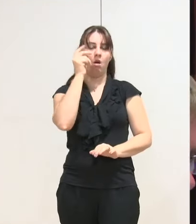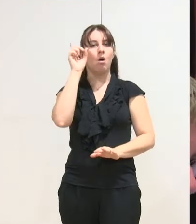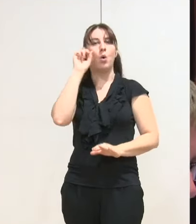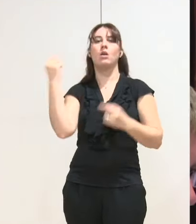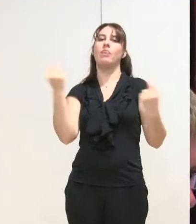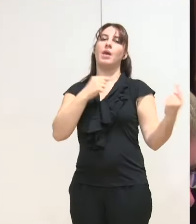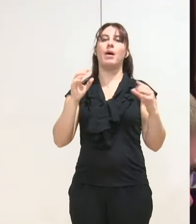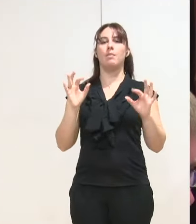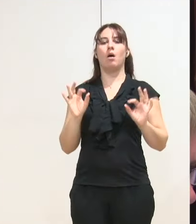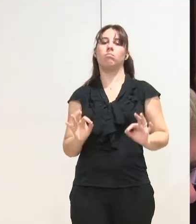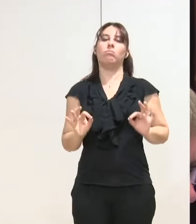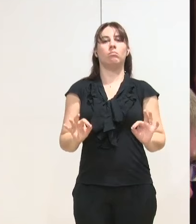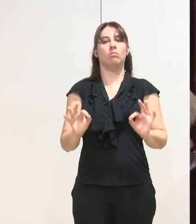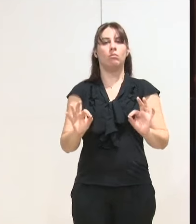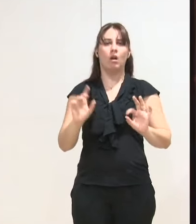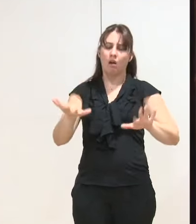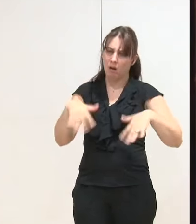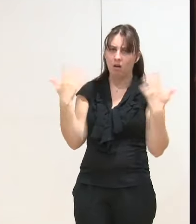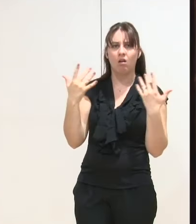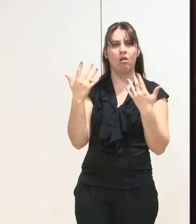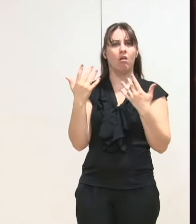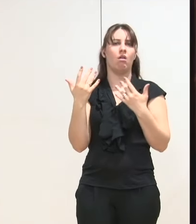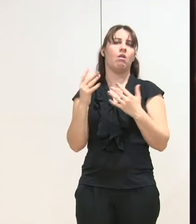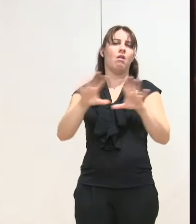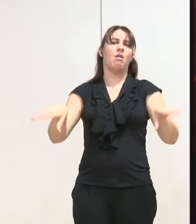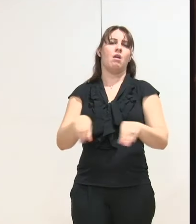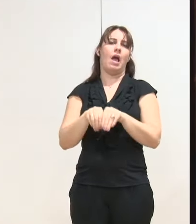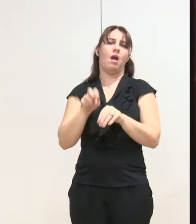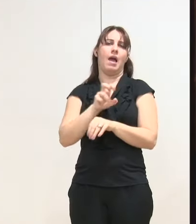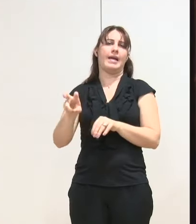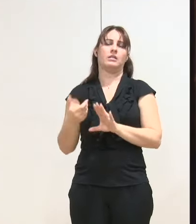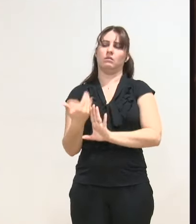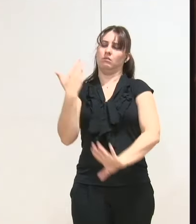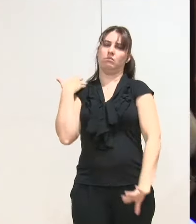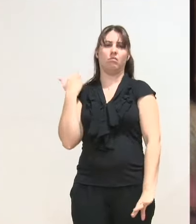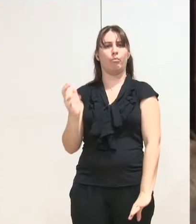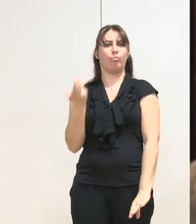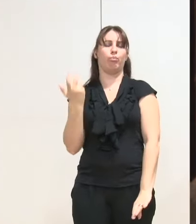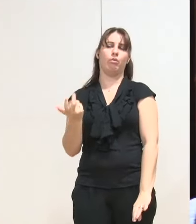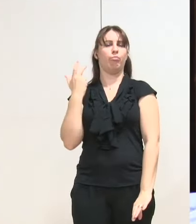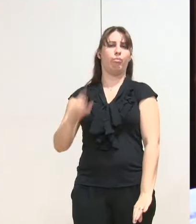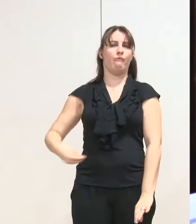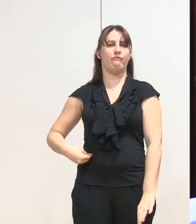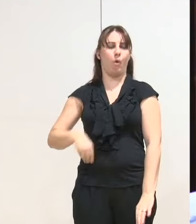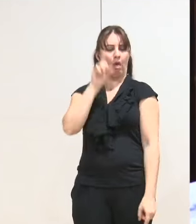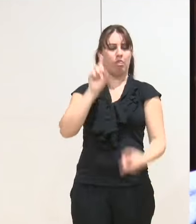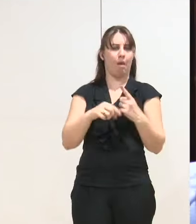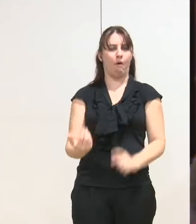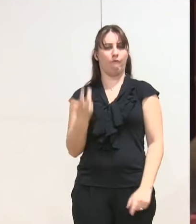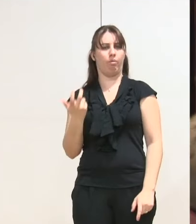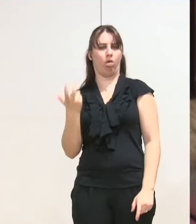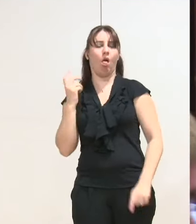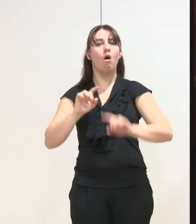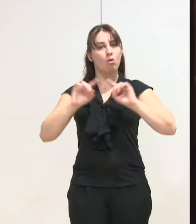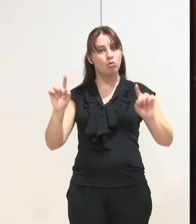convenus qui semblent rejeter la responsabilité de l'action municipale en fonction de tel ou tel dossier sur toute autre